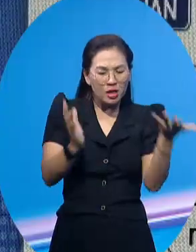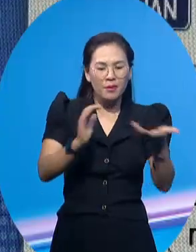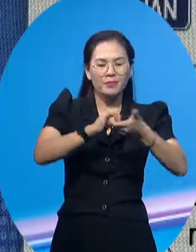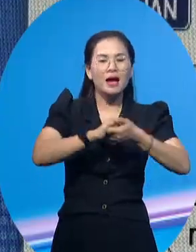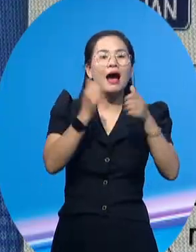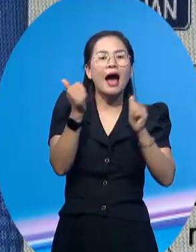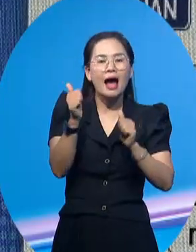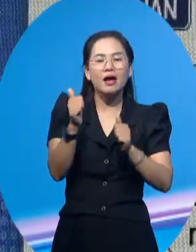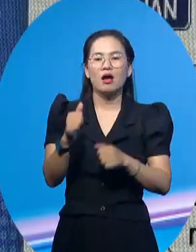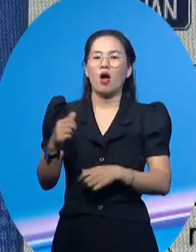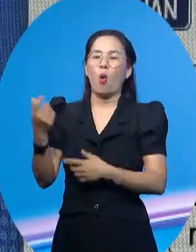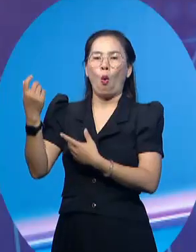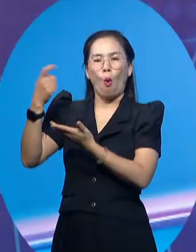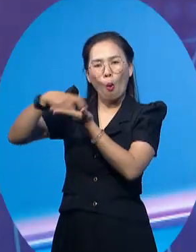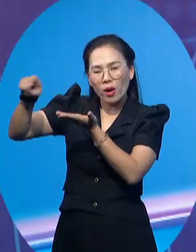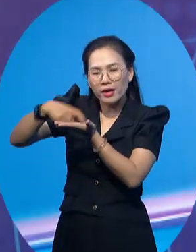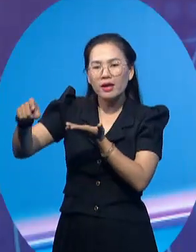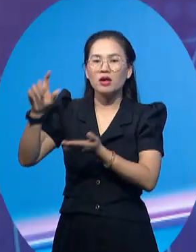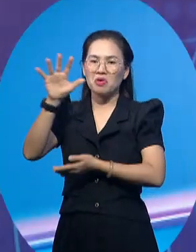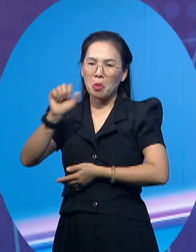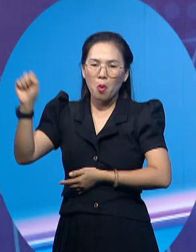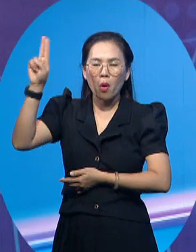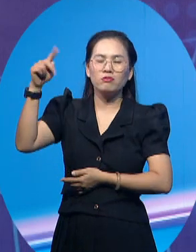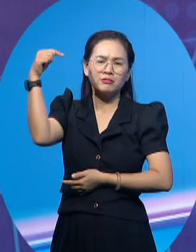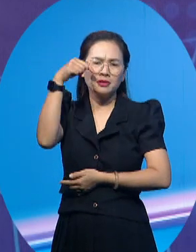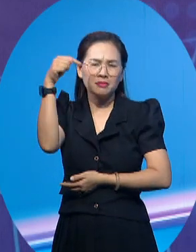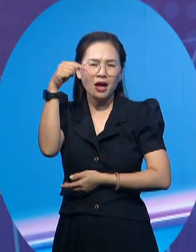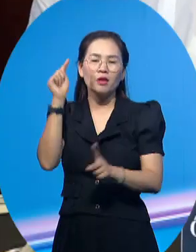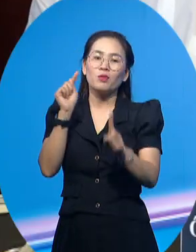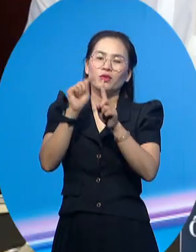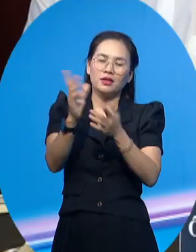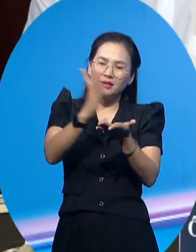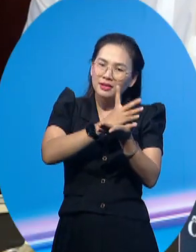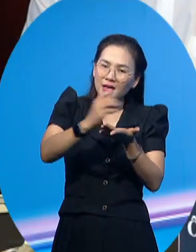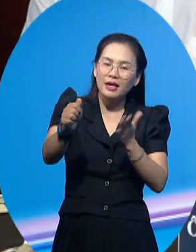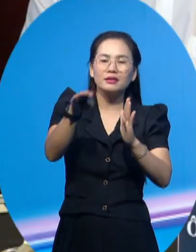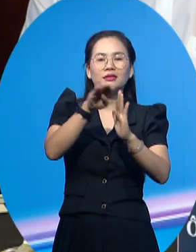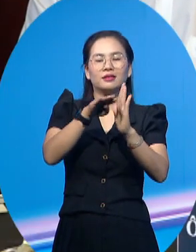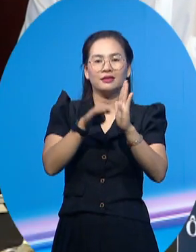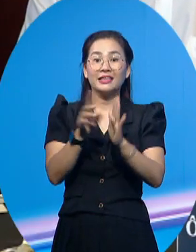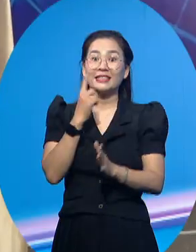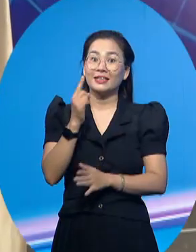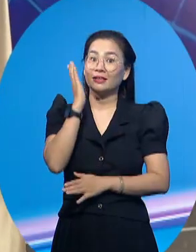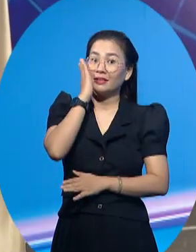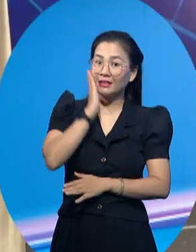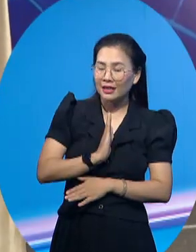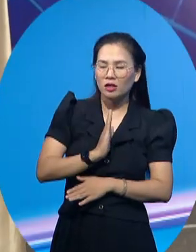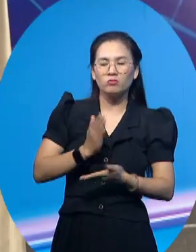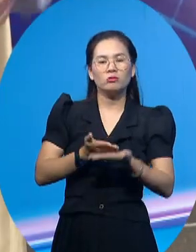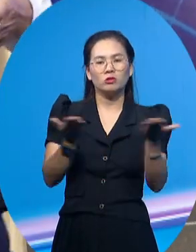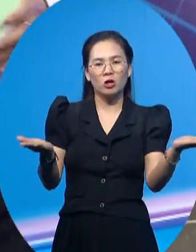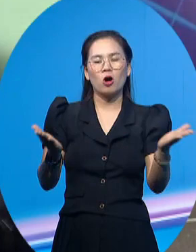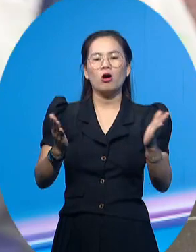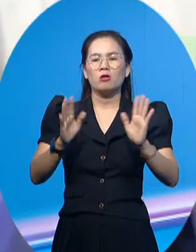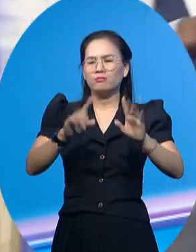các đối tác năng lượng tại Hoa Kỳ, châu Âu, Nhật Bản nhằm thực hiện các dự án, chương trình đầu tư nguồn điện sạch của đơn vị, sẵn sàng triển